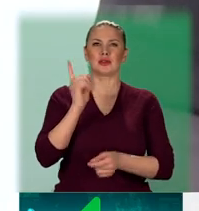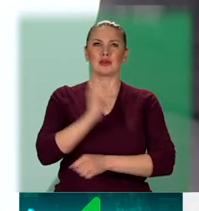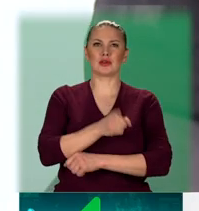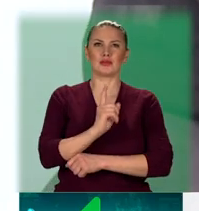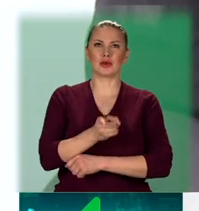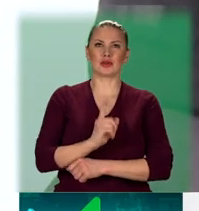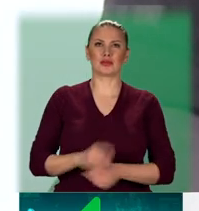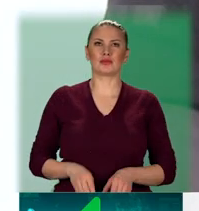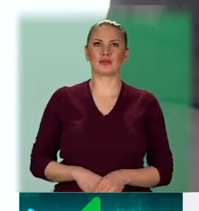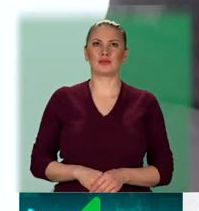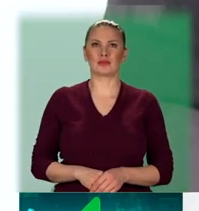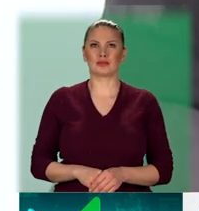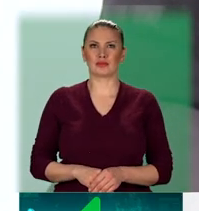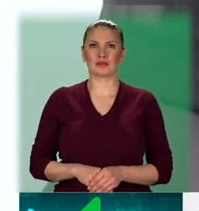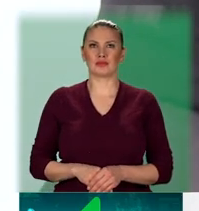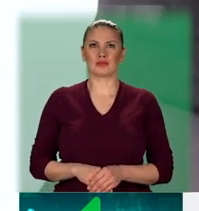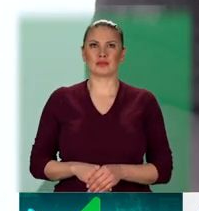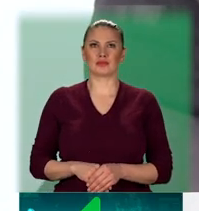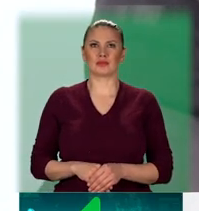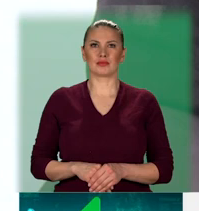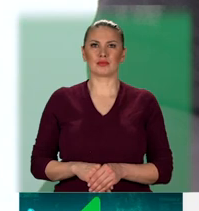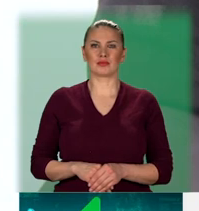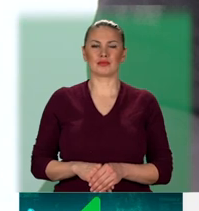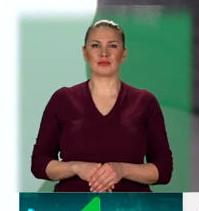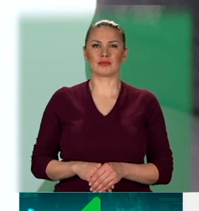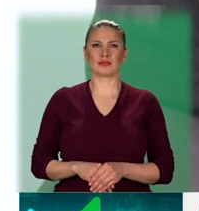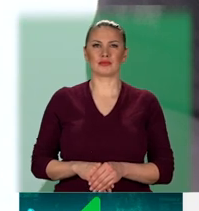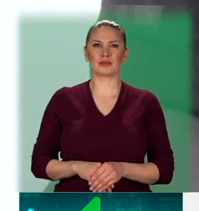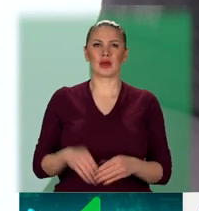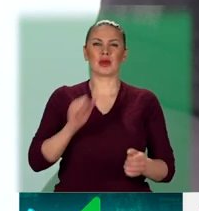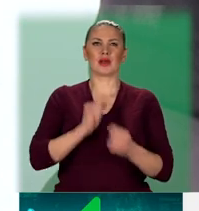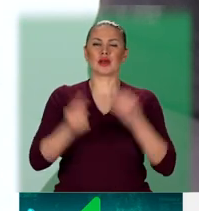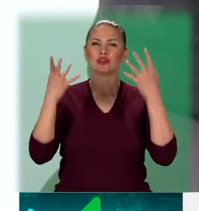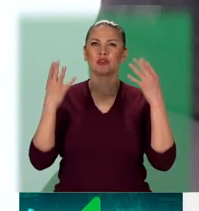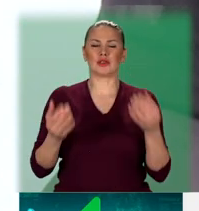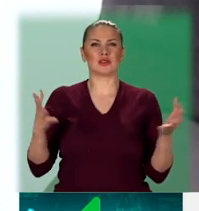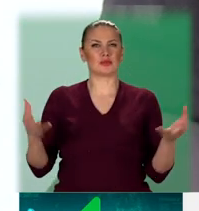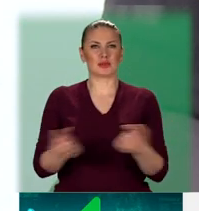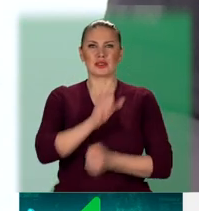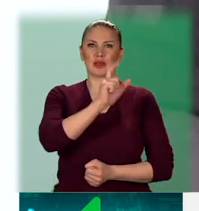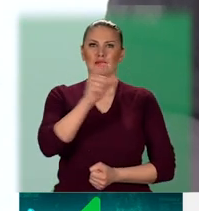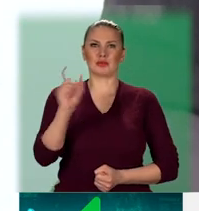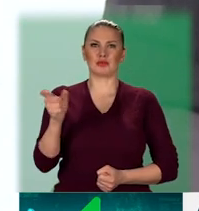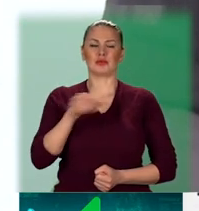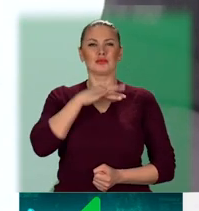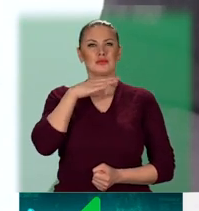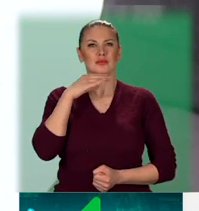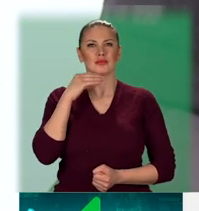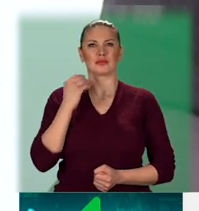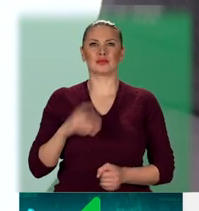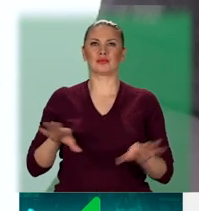везде обруливать, ездить. То есть, а район устья пускай никто не суется, потому что каждый день вытаскиваем людей, спасаем. То есть,